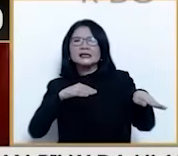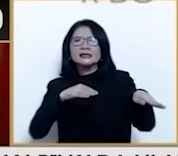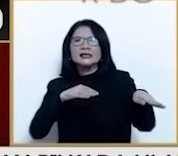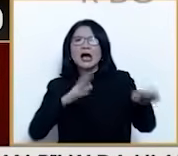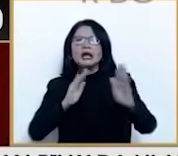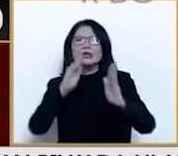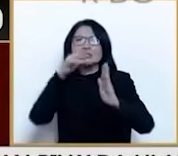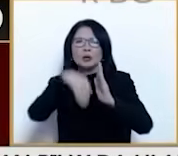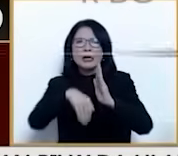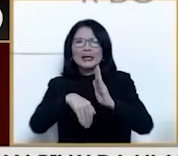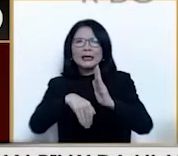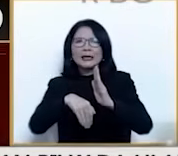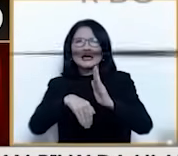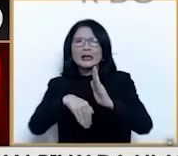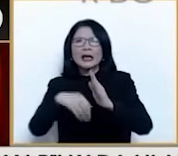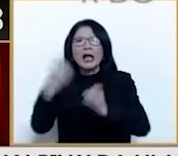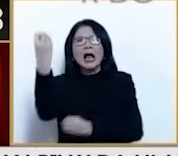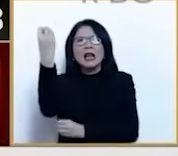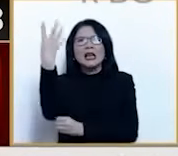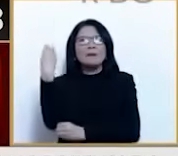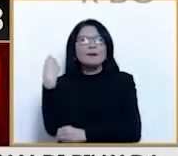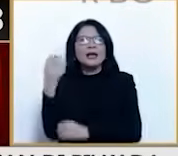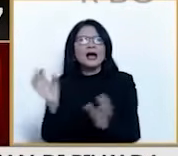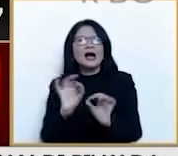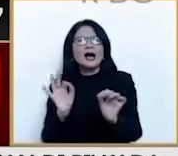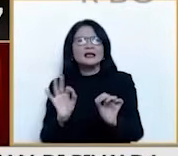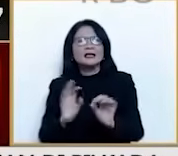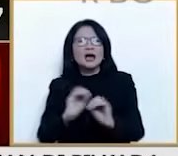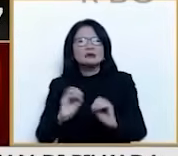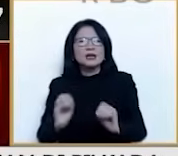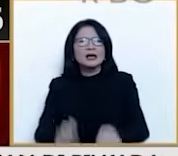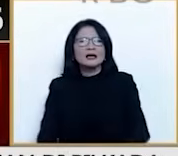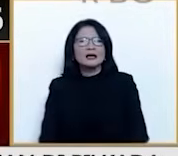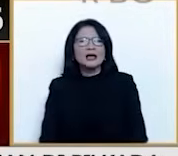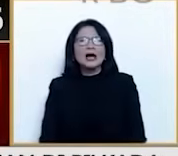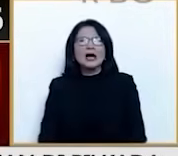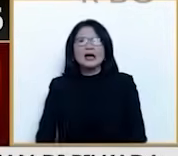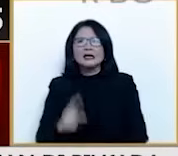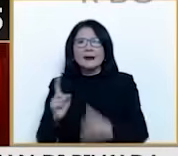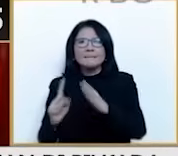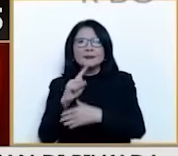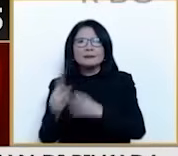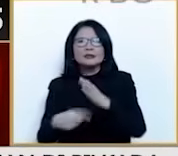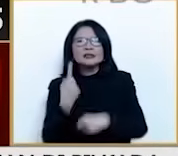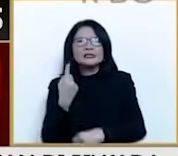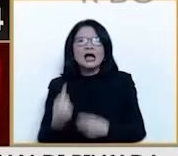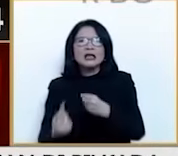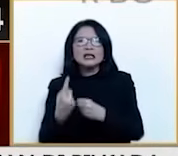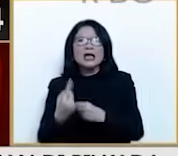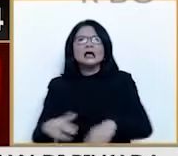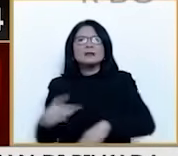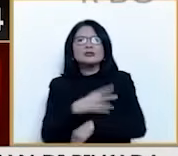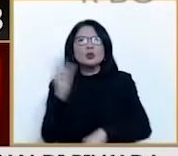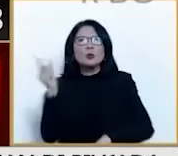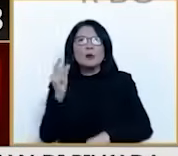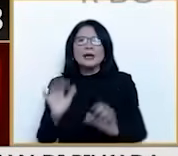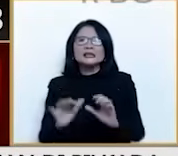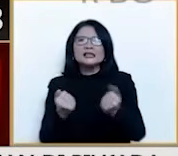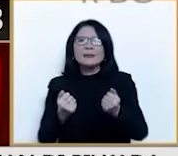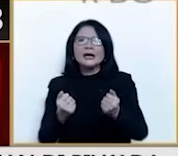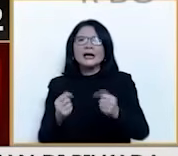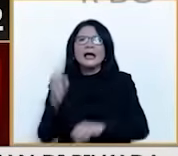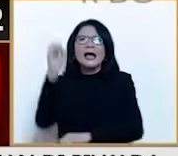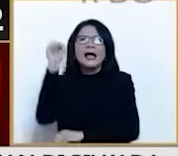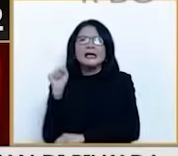teknologi tanpa lampu merah. 2, prioritaskan transportasi umum. 3, siapkan energi